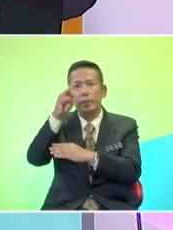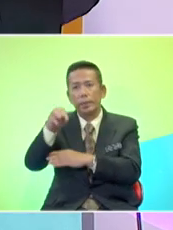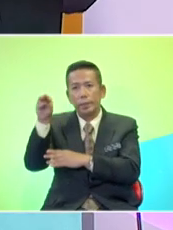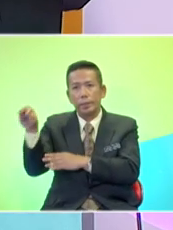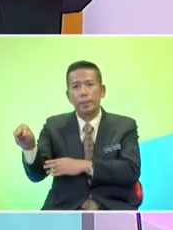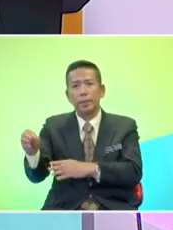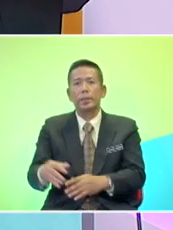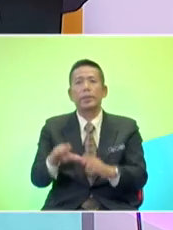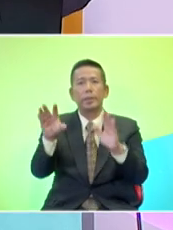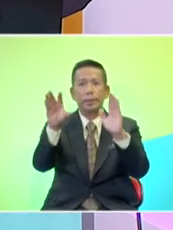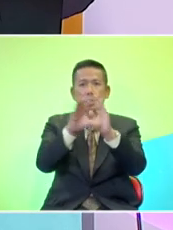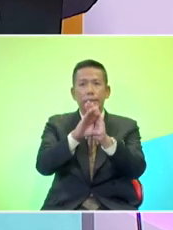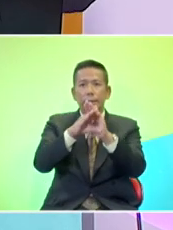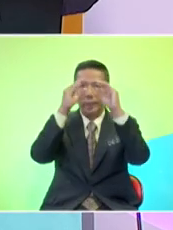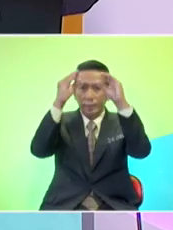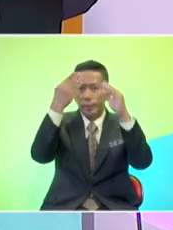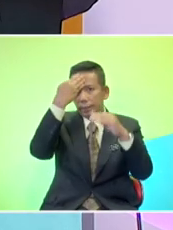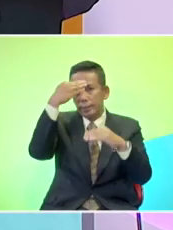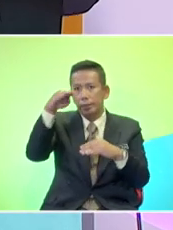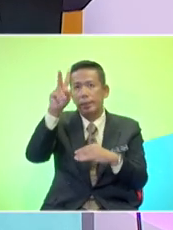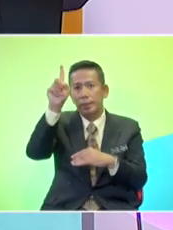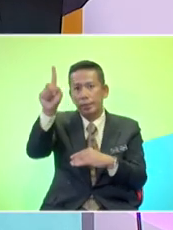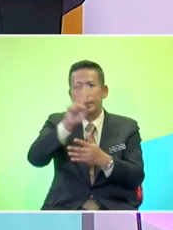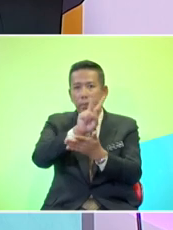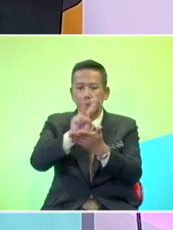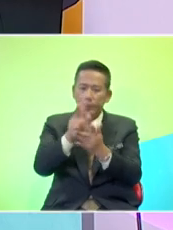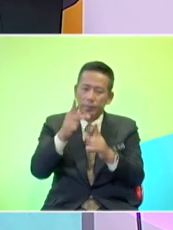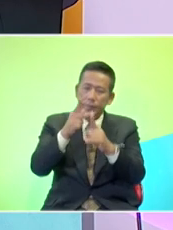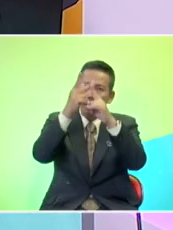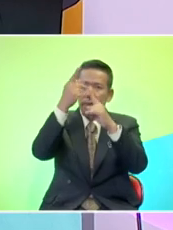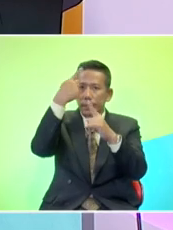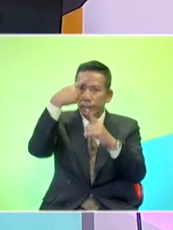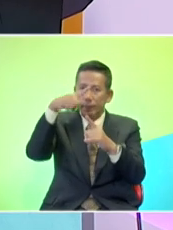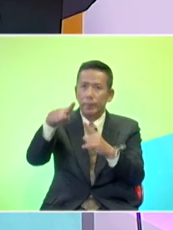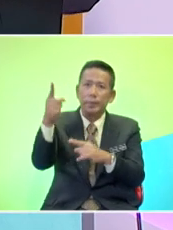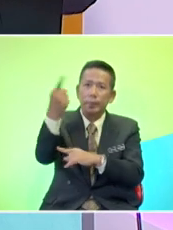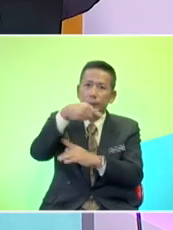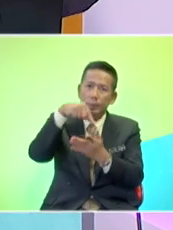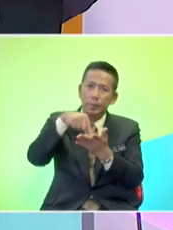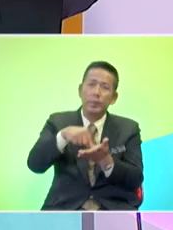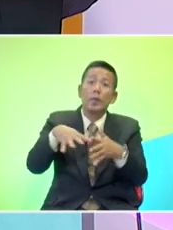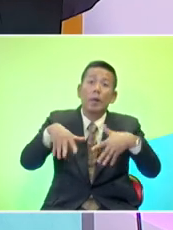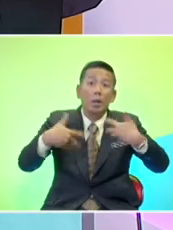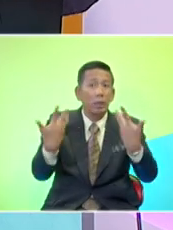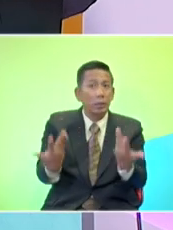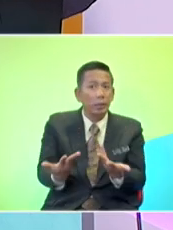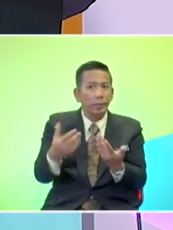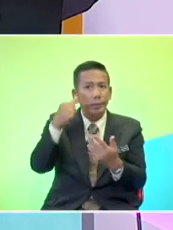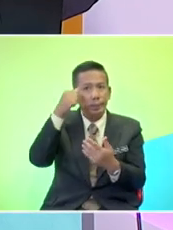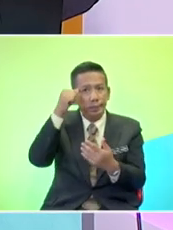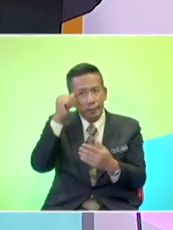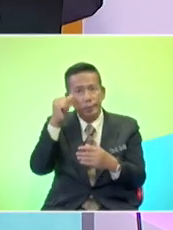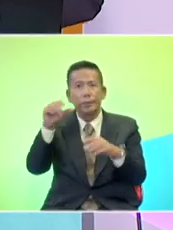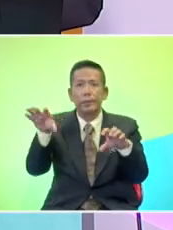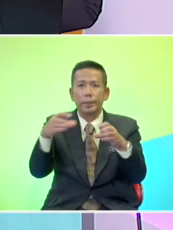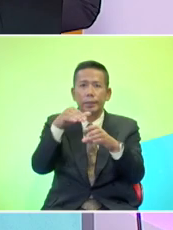satu ini Oke contohnya Cu bagi satu video khas Oke untuk penonton hari ini kita tengok Bagaimanakah persepsi itu dijalankan di dalam